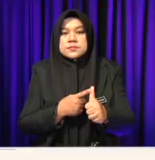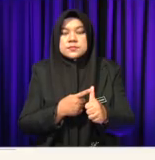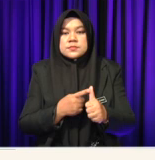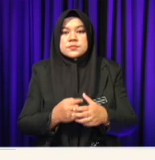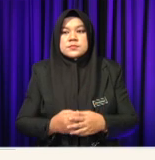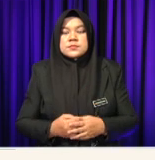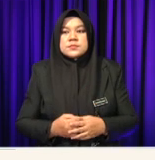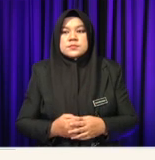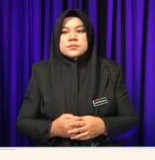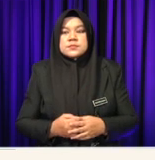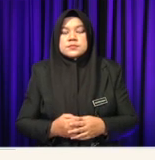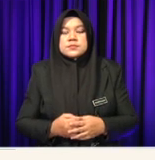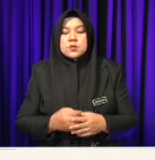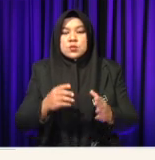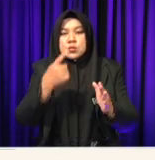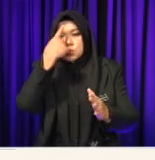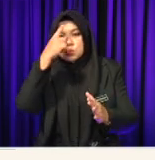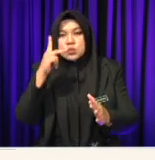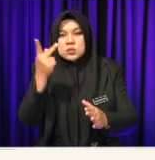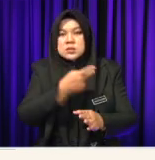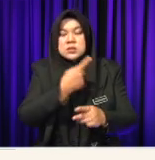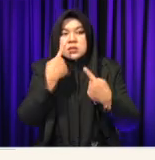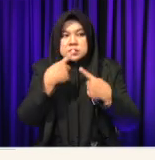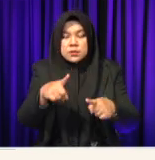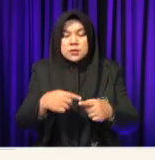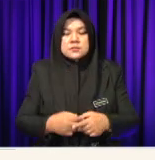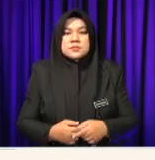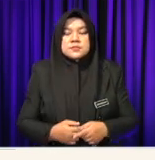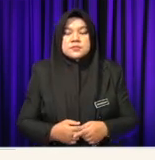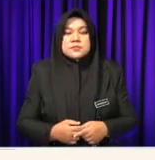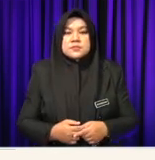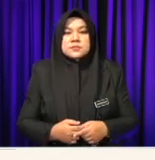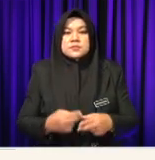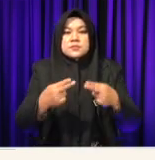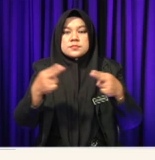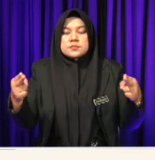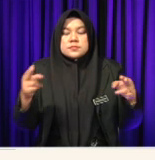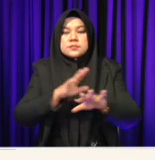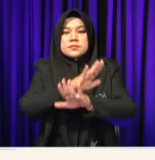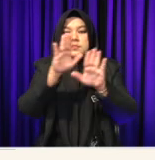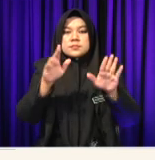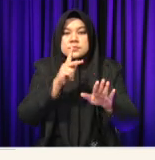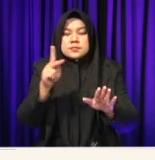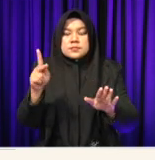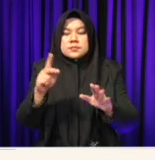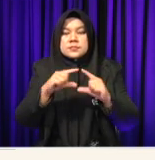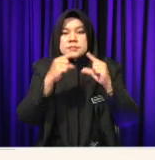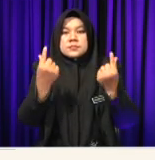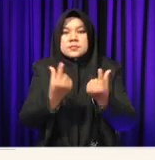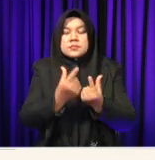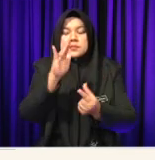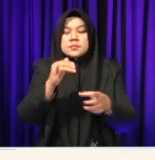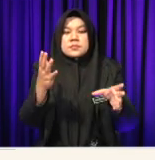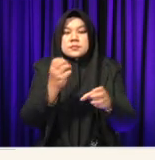penting juga ni untuk kita jawab soalan pengajaran hadis okey hadis di atas menerangkan golongan yang mendapat naungan Allah